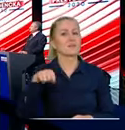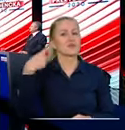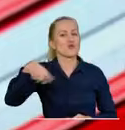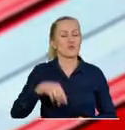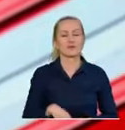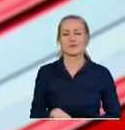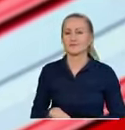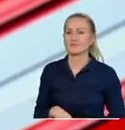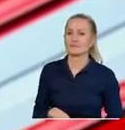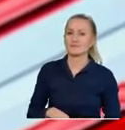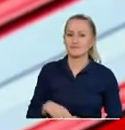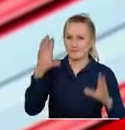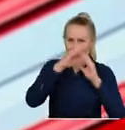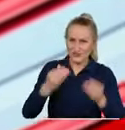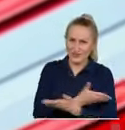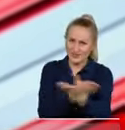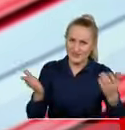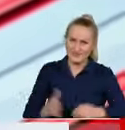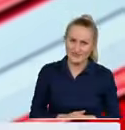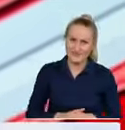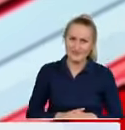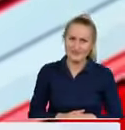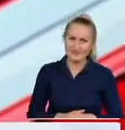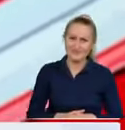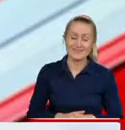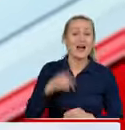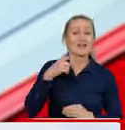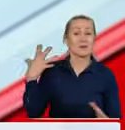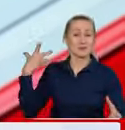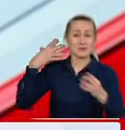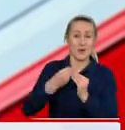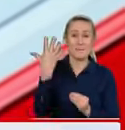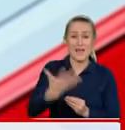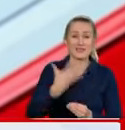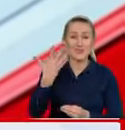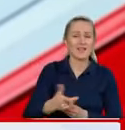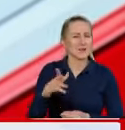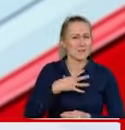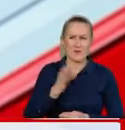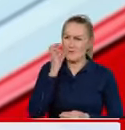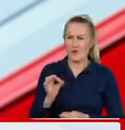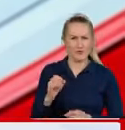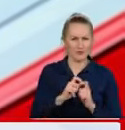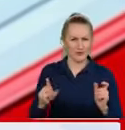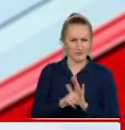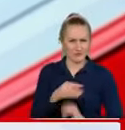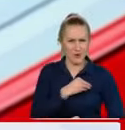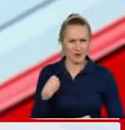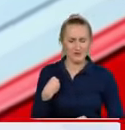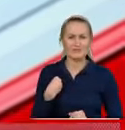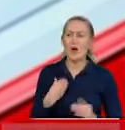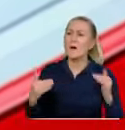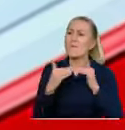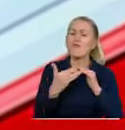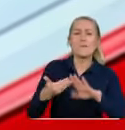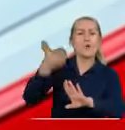Duda. Szanowni państwo, te mijające 5 lat to był dla Polski naprawdę dobry czas, zwłaszcza w porównaniu z